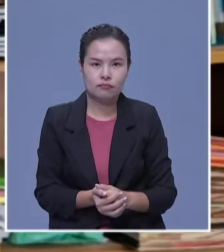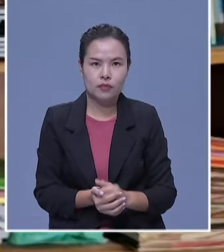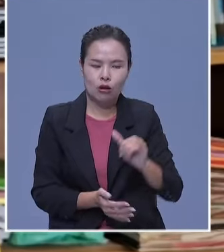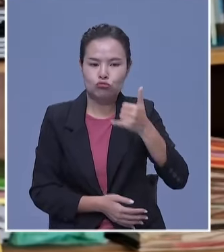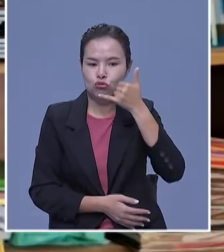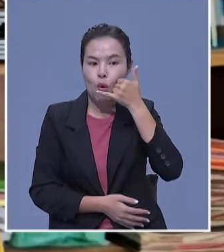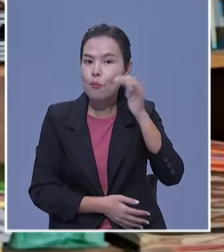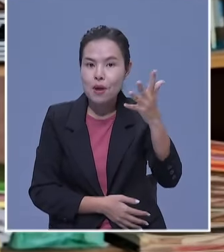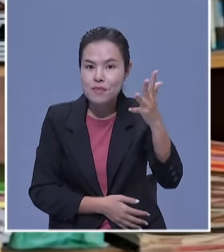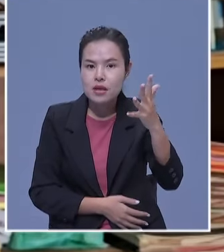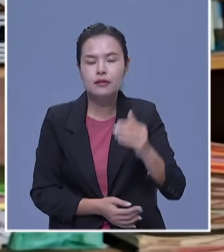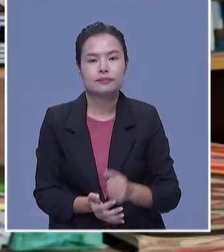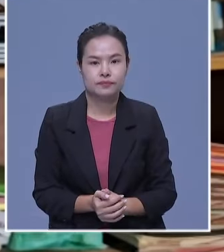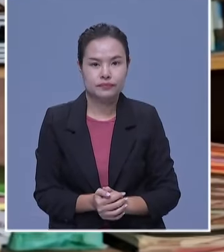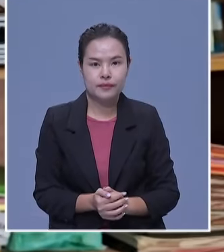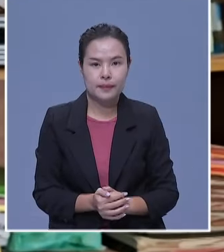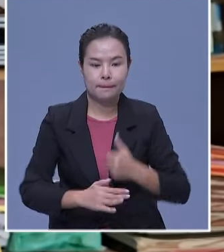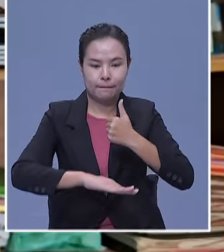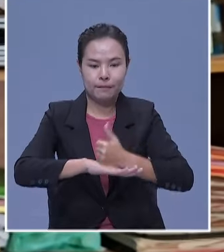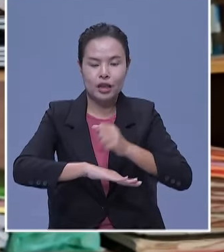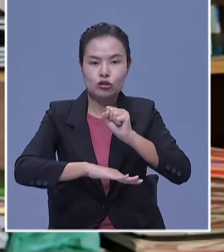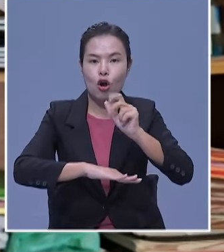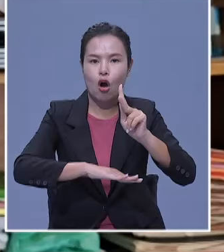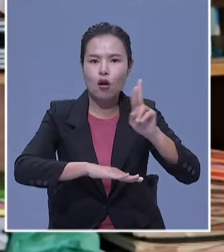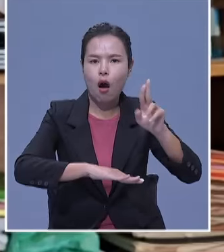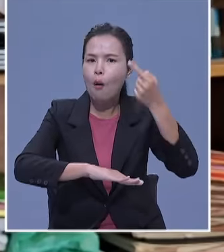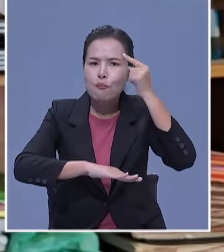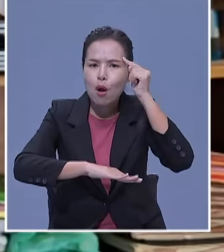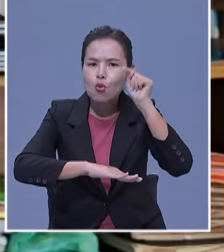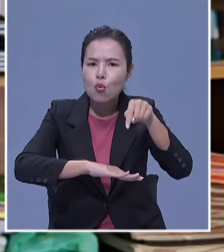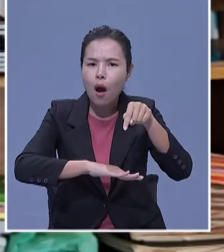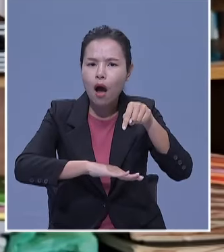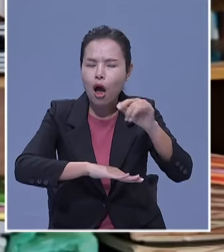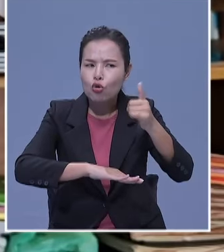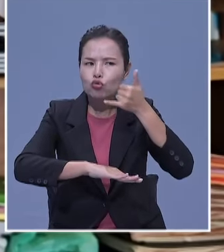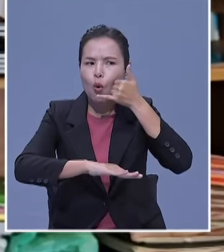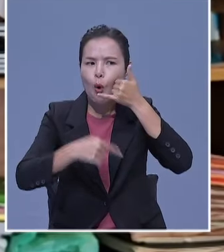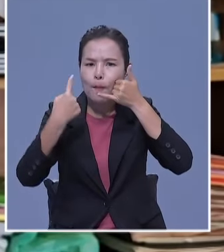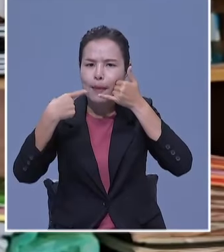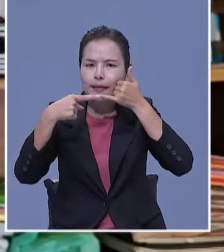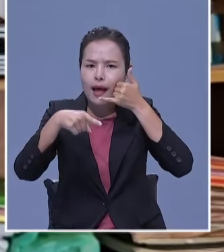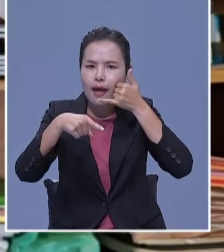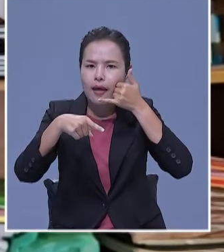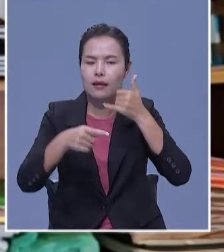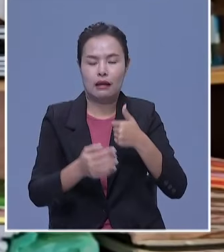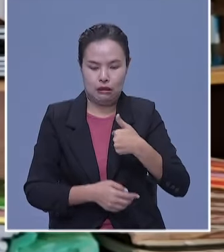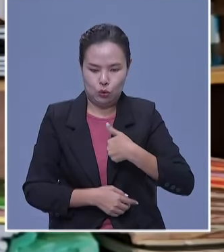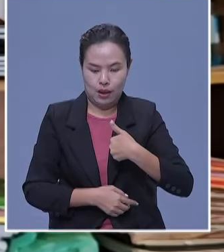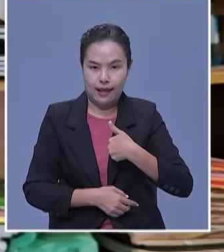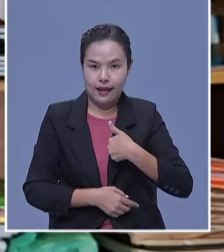การติดต่อมาอีกโดยที่ผอ.ศูนย์สกร.ประจำจังหวัดก็ไม่ทราบเหมือนกันนะคะว่าคนที่โทรมาเป็นใครสิ่งที่ตัวเ